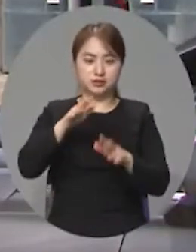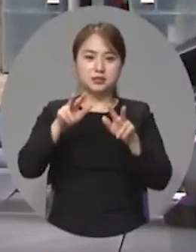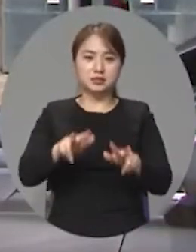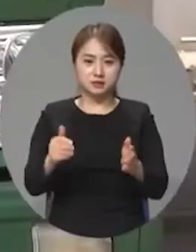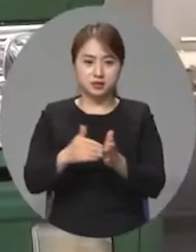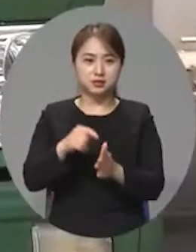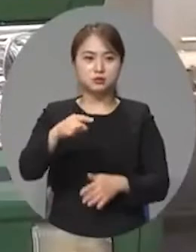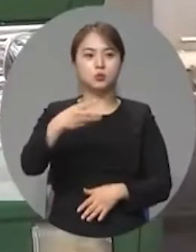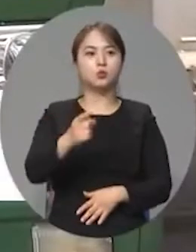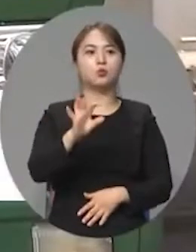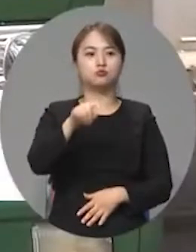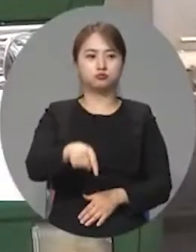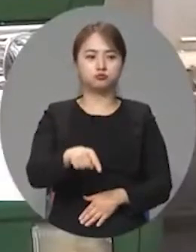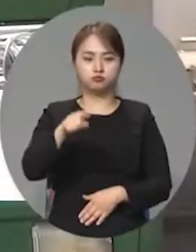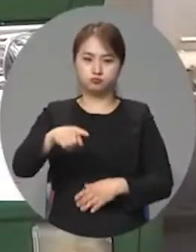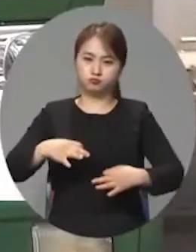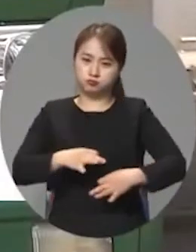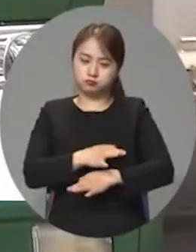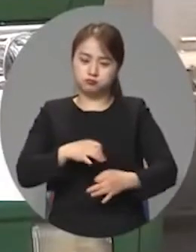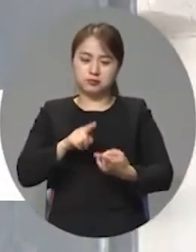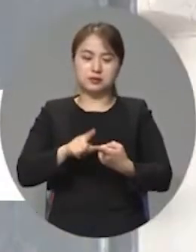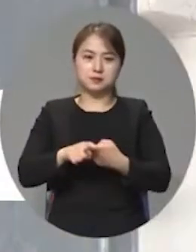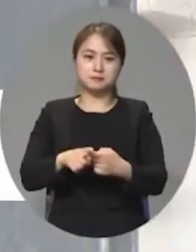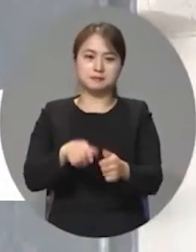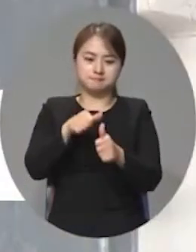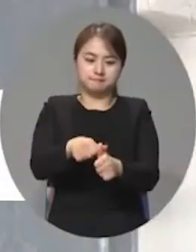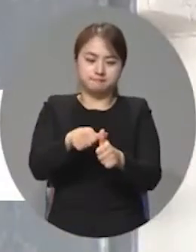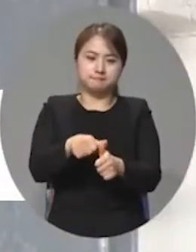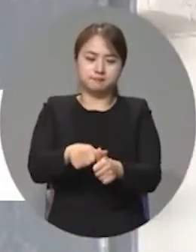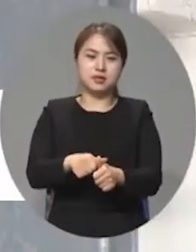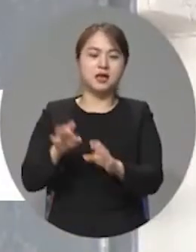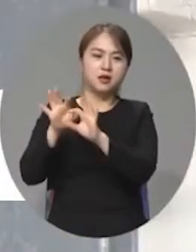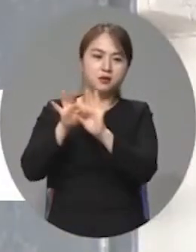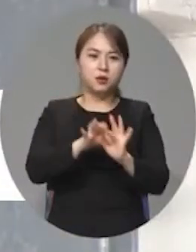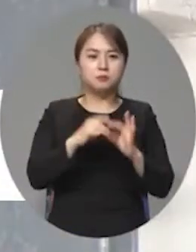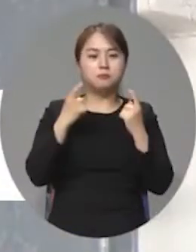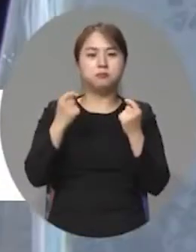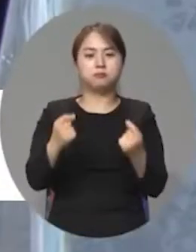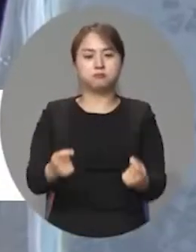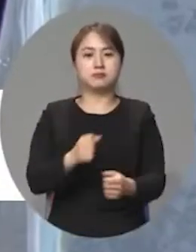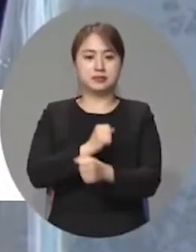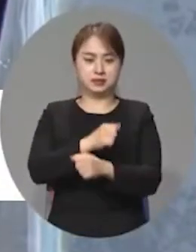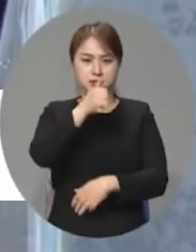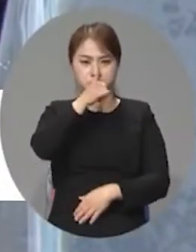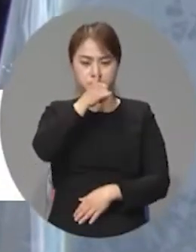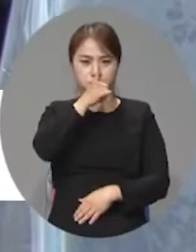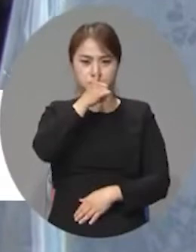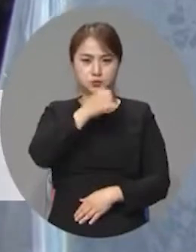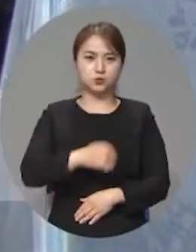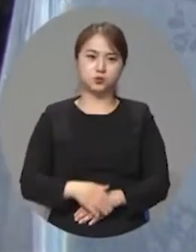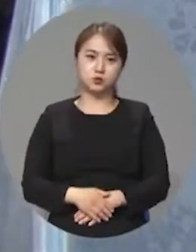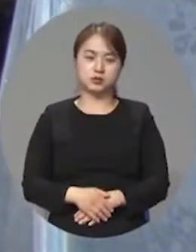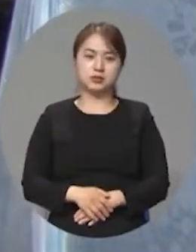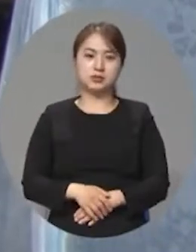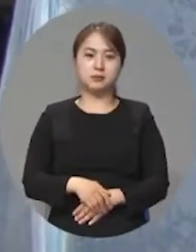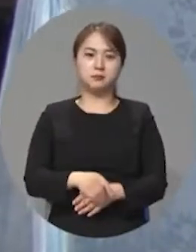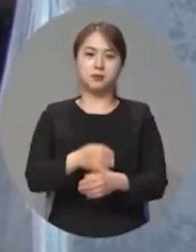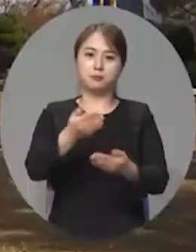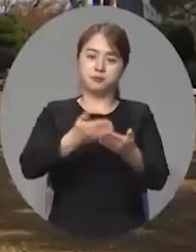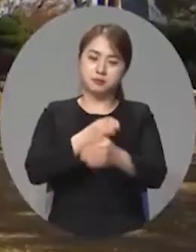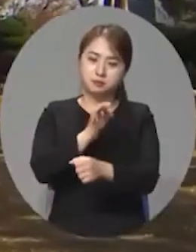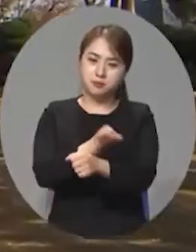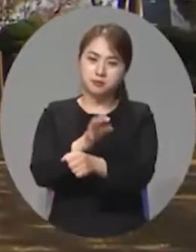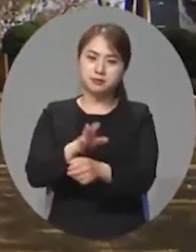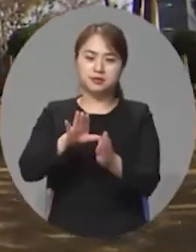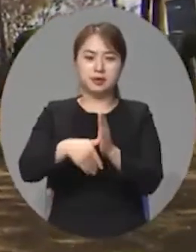토의 부정행위에 대한 잇따른 지적에도 미온적인 태도를 보여 왔다는 시각이 많았습니다 입찰에서 배제할